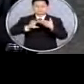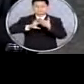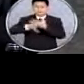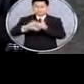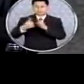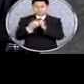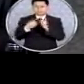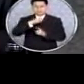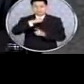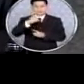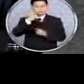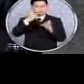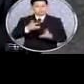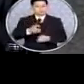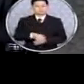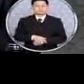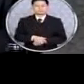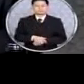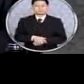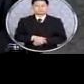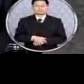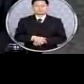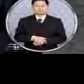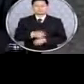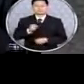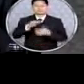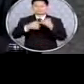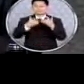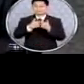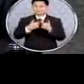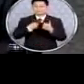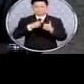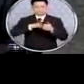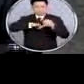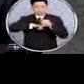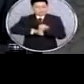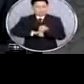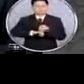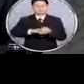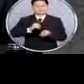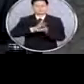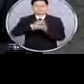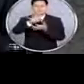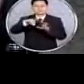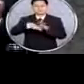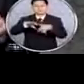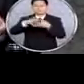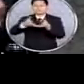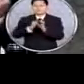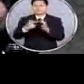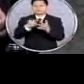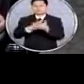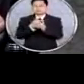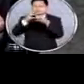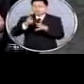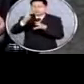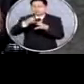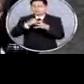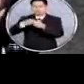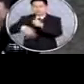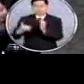目相看的一种看法。那在这个情况之下，我们要制定未来的文化部不是只成立一个部会